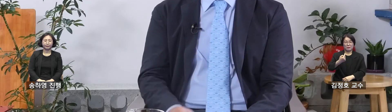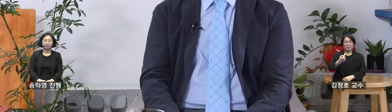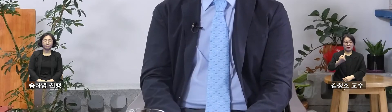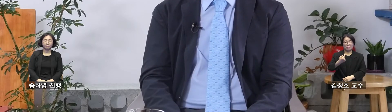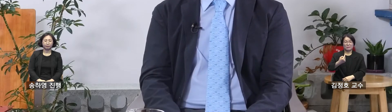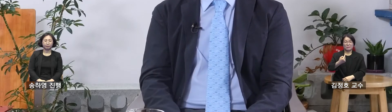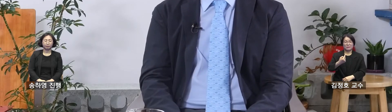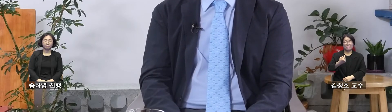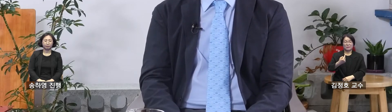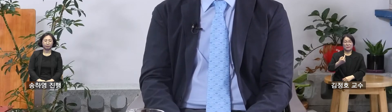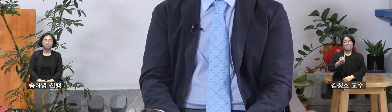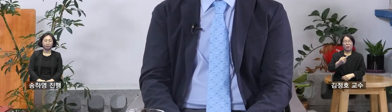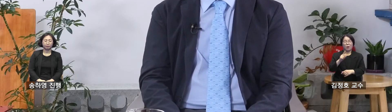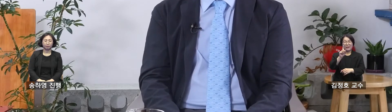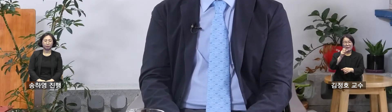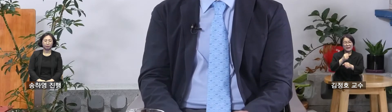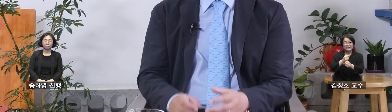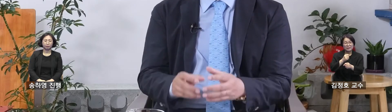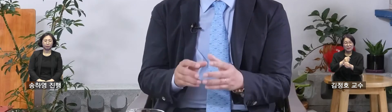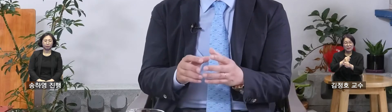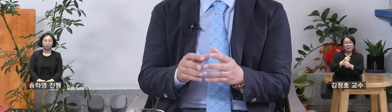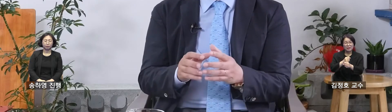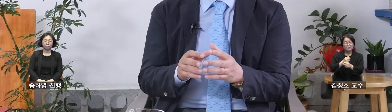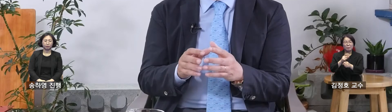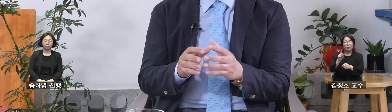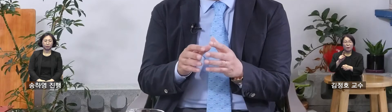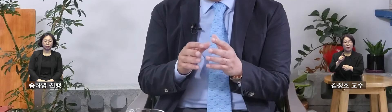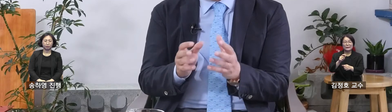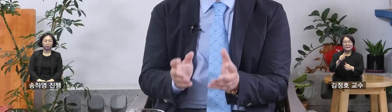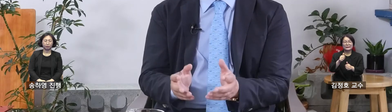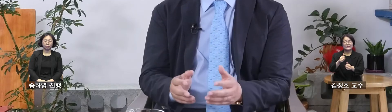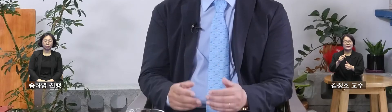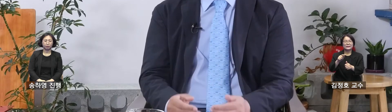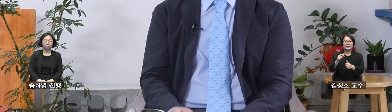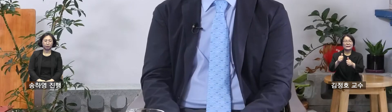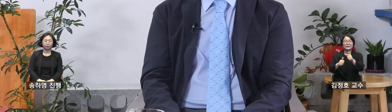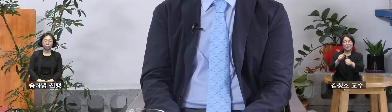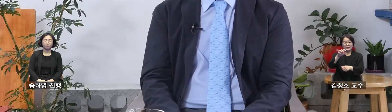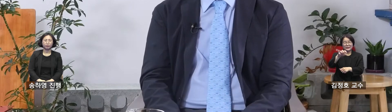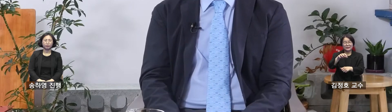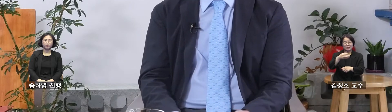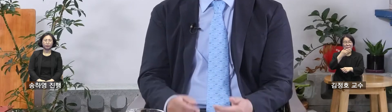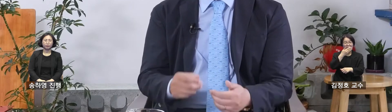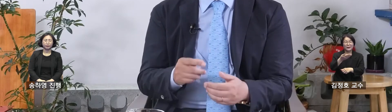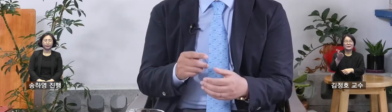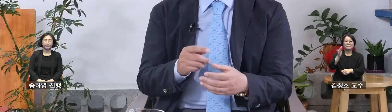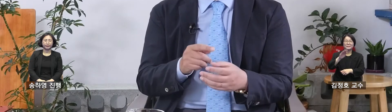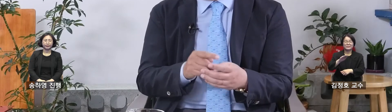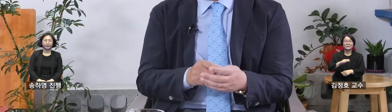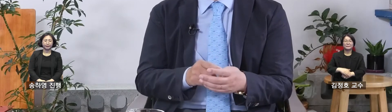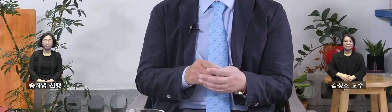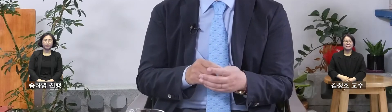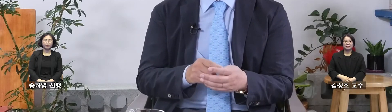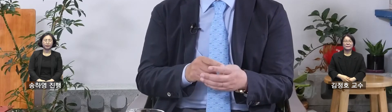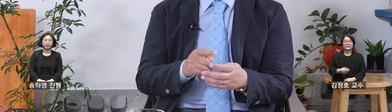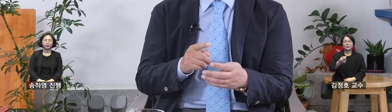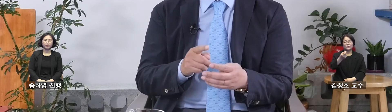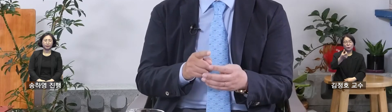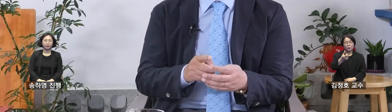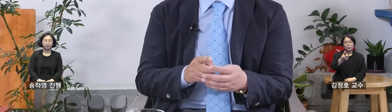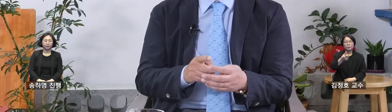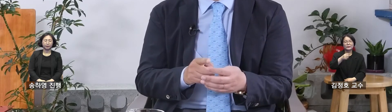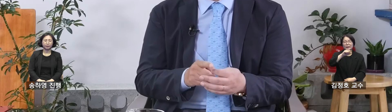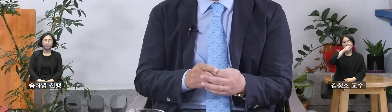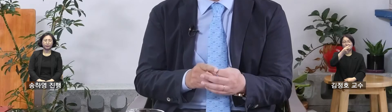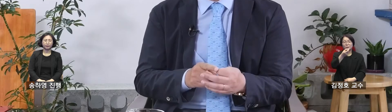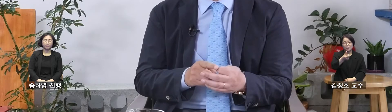하나를 개발한다 그러면 실험실에서는 그것이 가능할지 몰라도 그게 이제 작은 비용으로